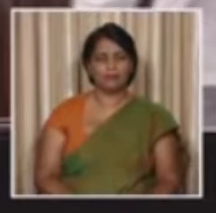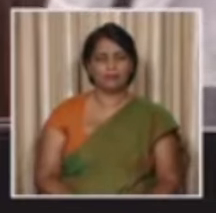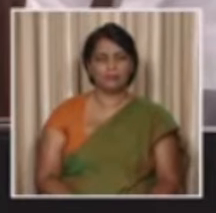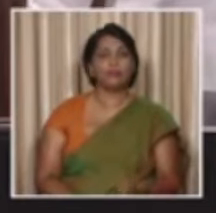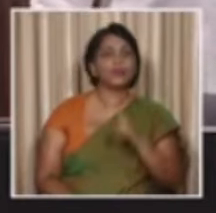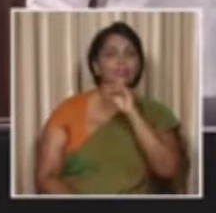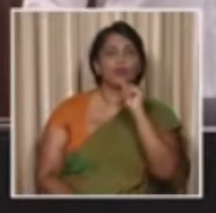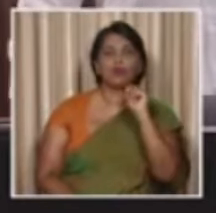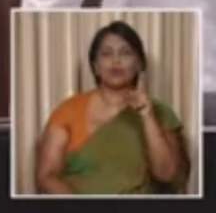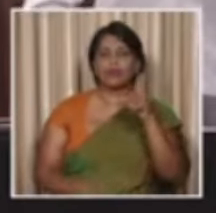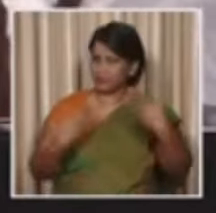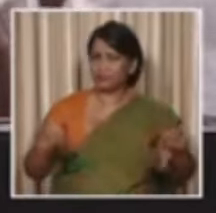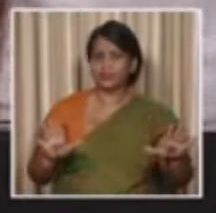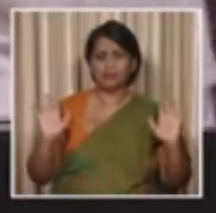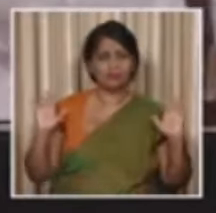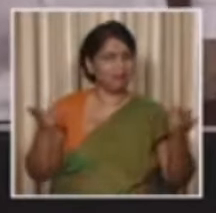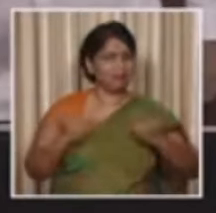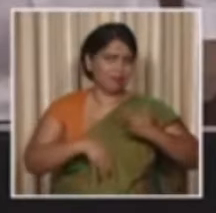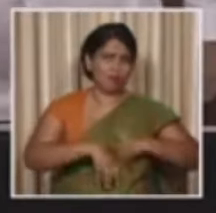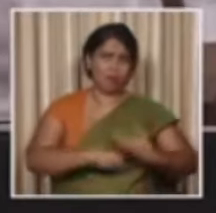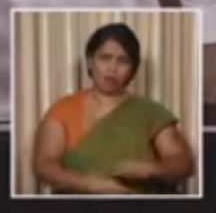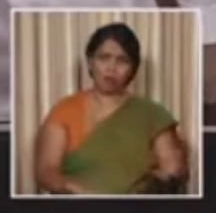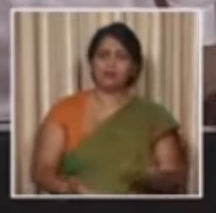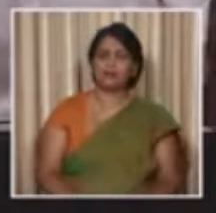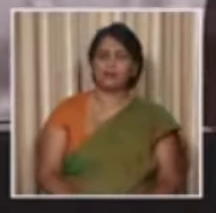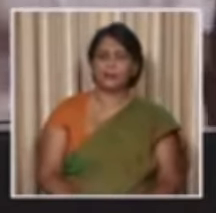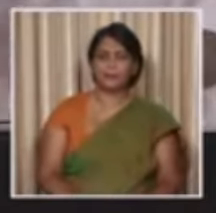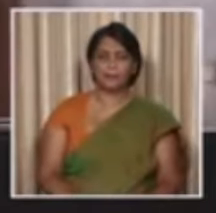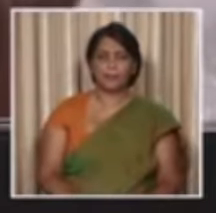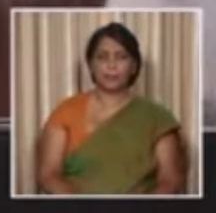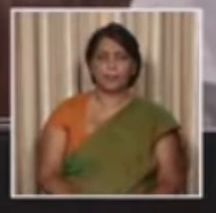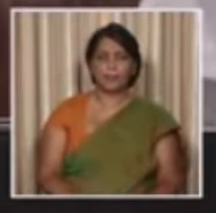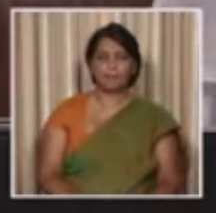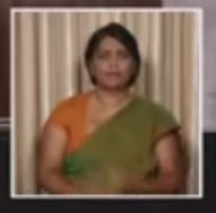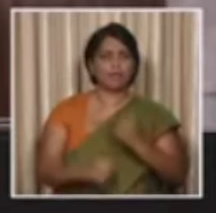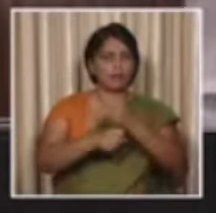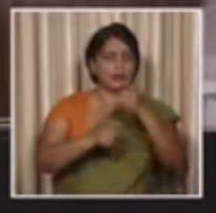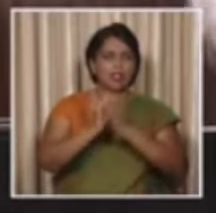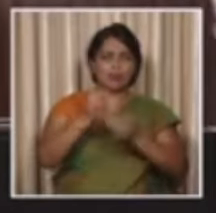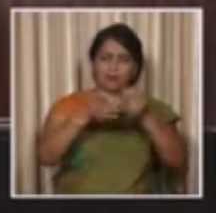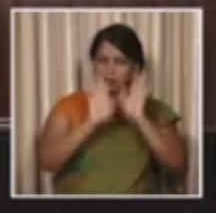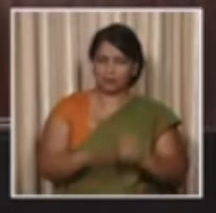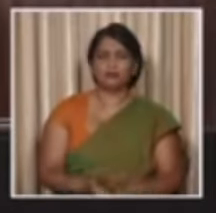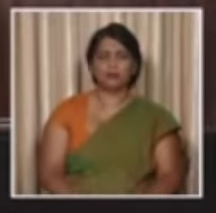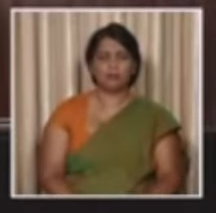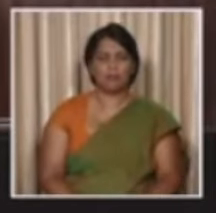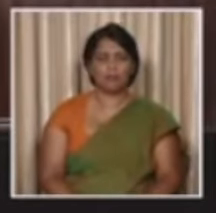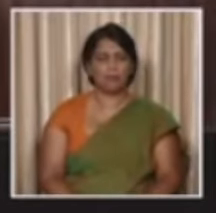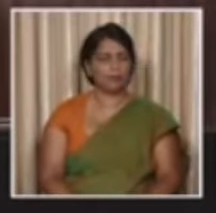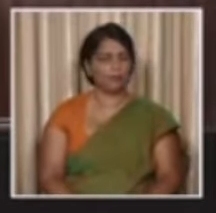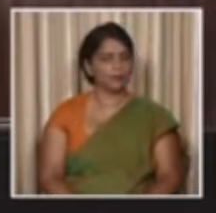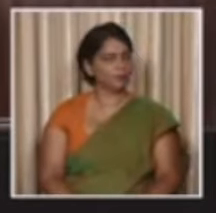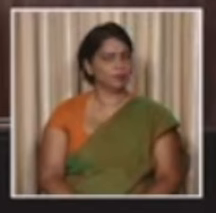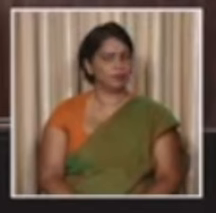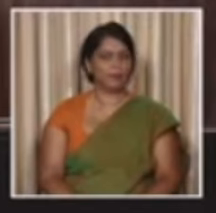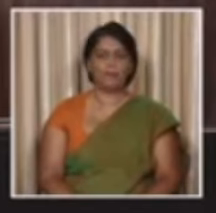කවුද කතා කරන්නේ මේක අවසන් කරන්න ඕනේ නැත්නම් අපරාධ කාල. කජේන්ද්‍ර මෙතුමා අවසාන වශයෙන් කියලා ඉවර කරන්න. Please give me 1 minute. Poi.